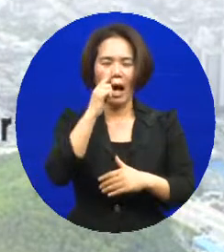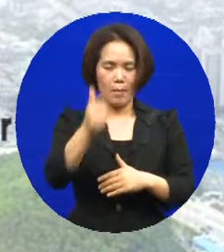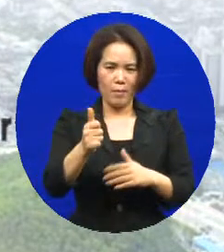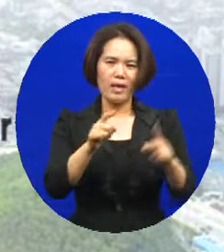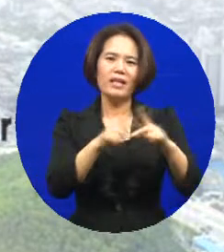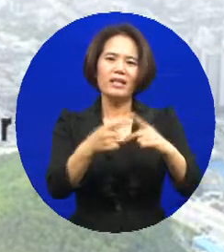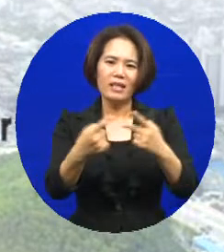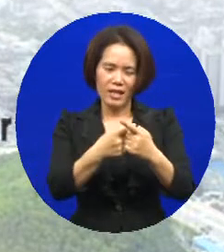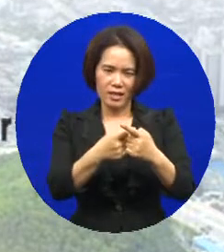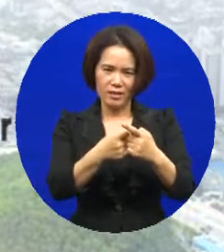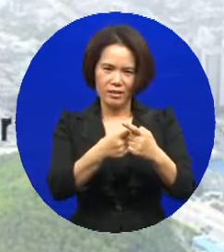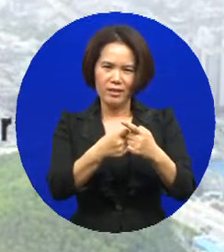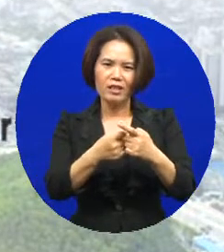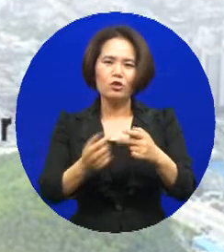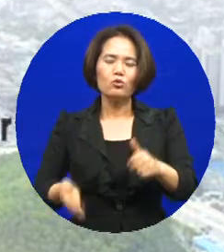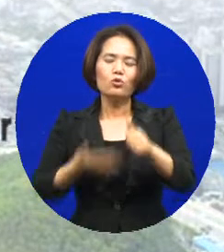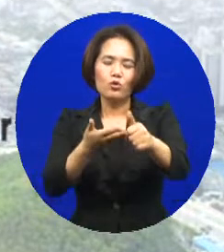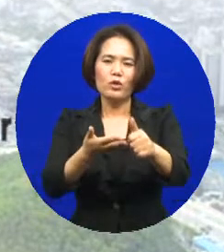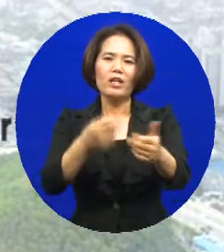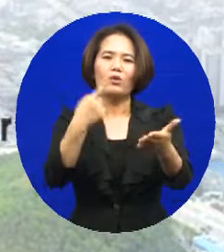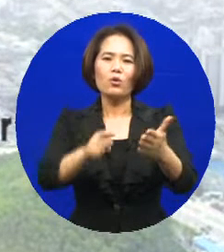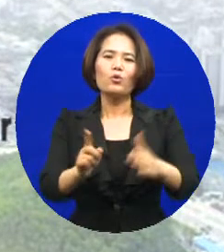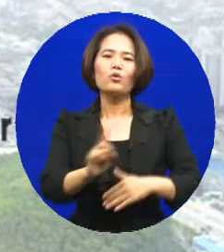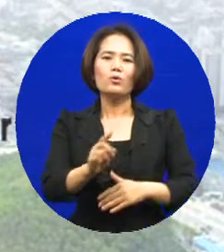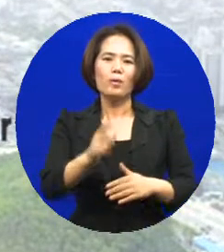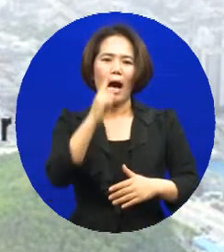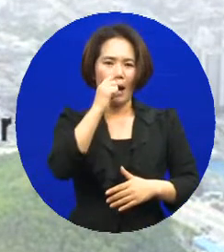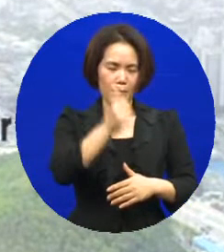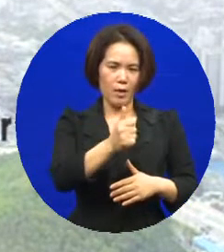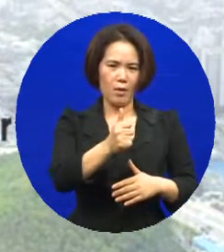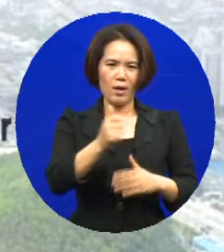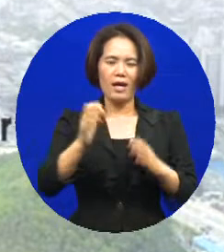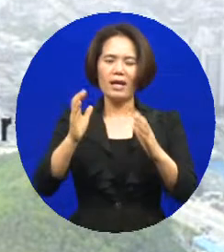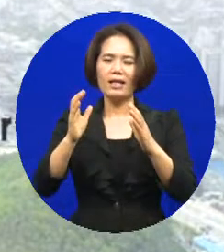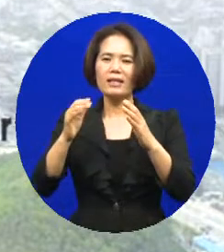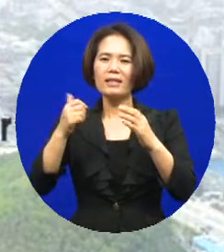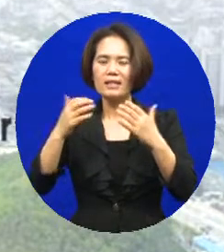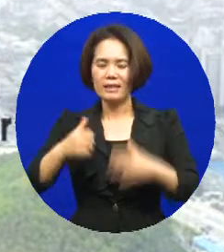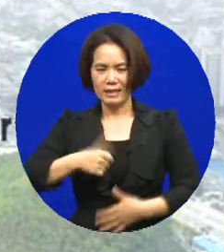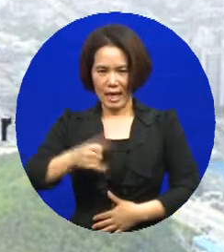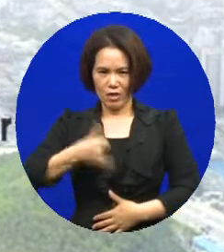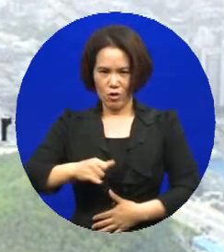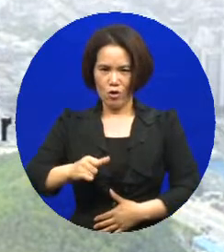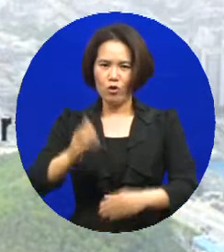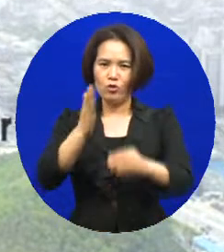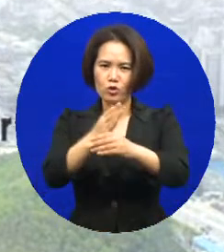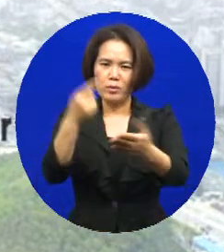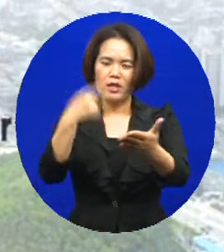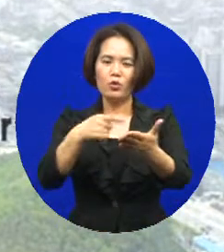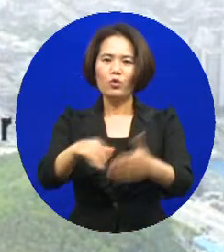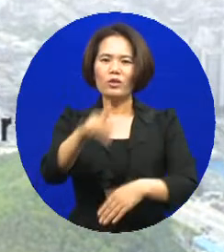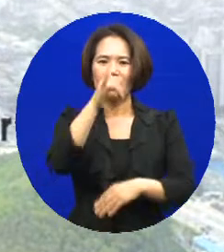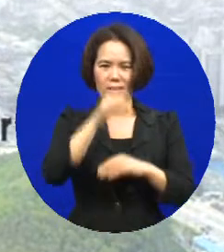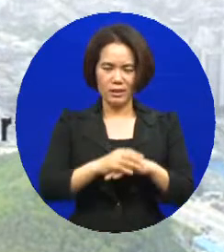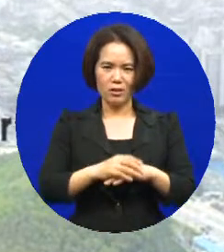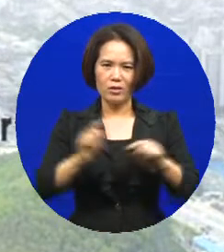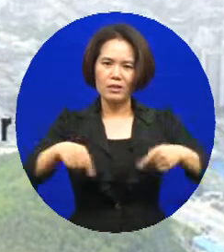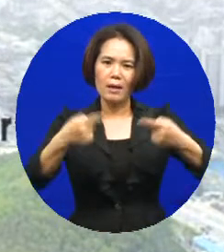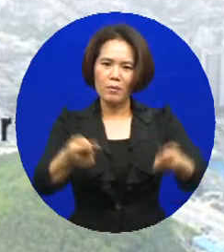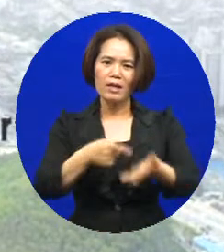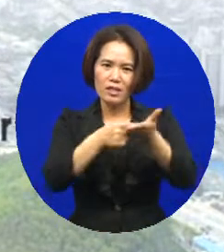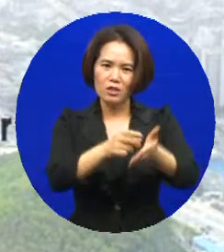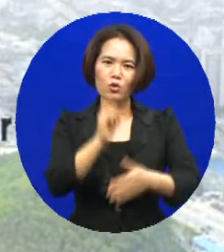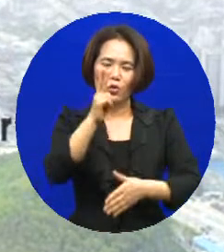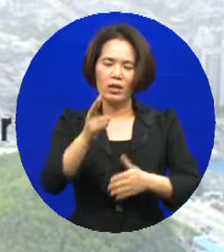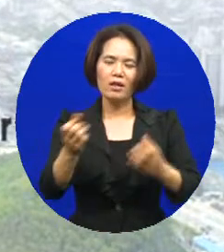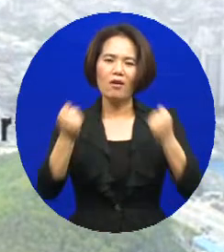참여와 이해를 유도하기 위한 이번 교육은 아빠와 자녀 중심의 놀이체험 교육과 코칭 프로그램으로 진행됩니다. 참가